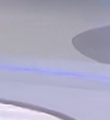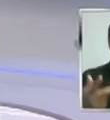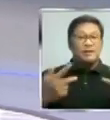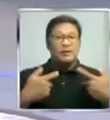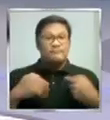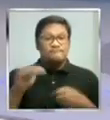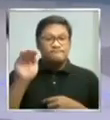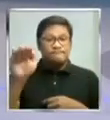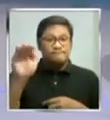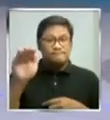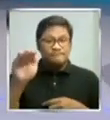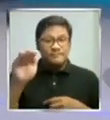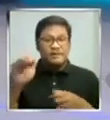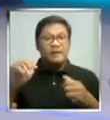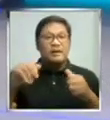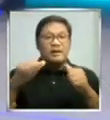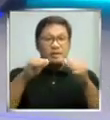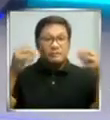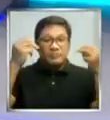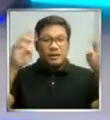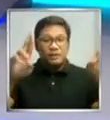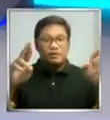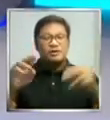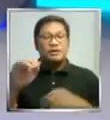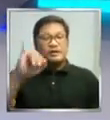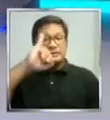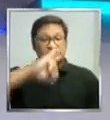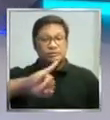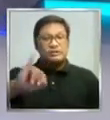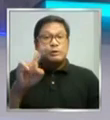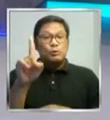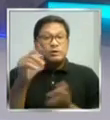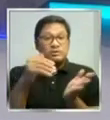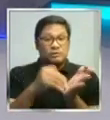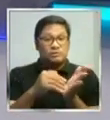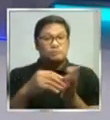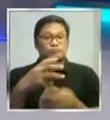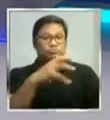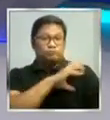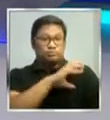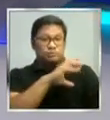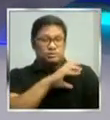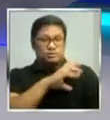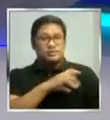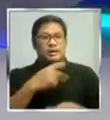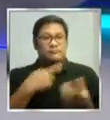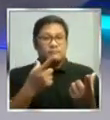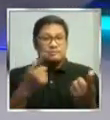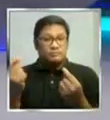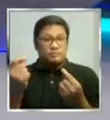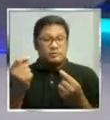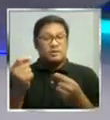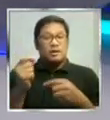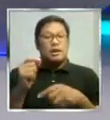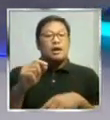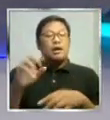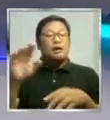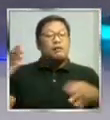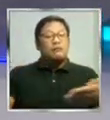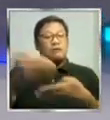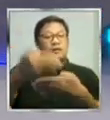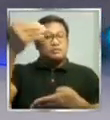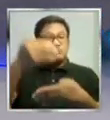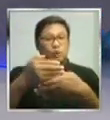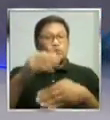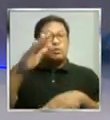tinawagan si Manila Mayor Isko Moreno sa nasa 1,000 pulis na magpapatupad ng hard lockdown sa Tondo sa weekend.